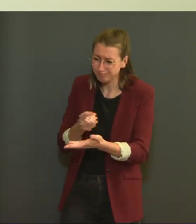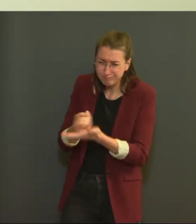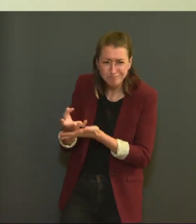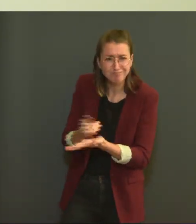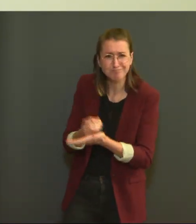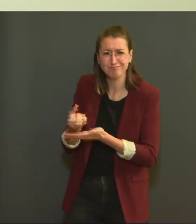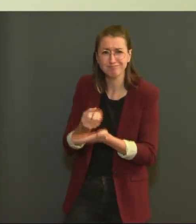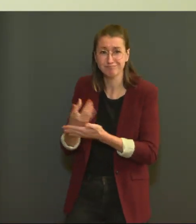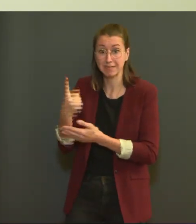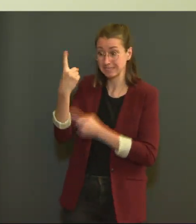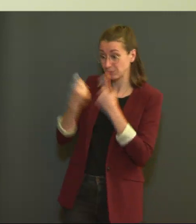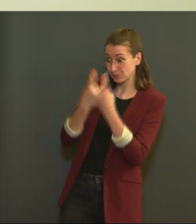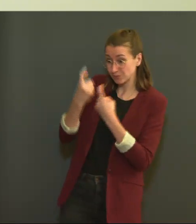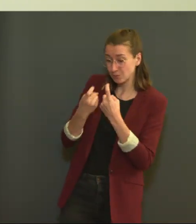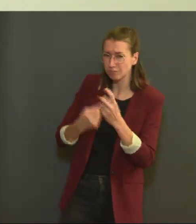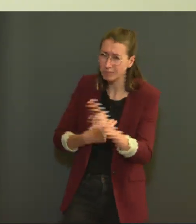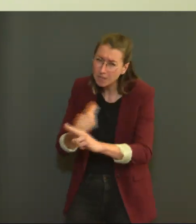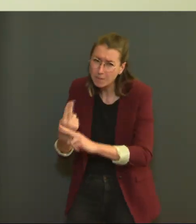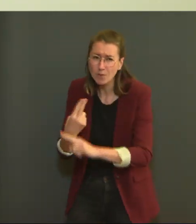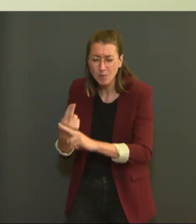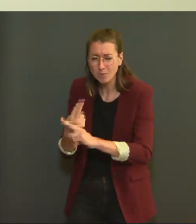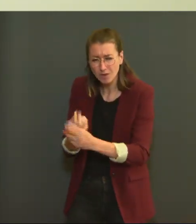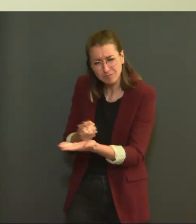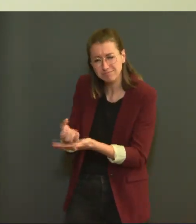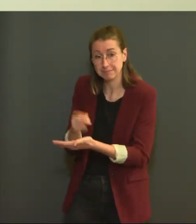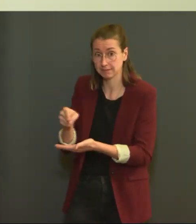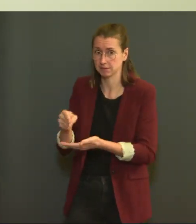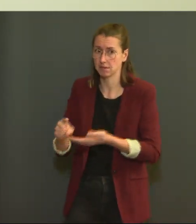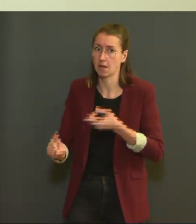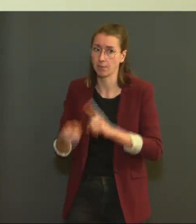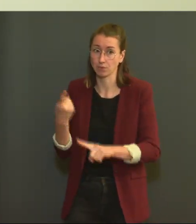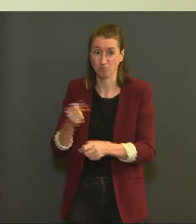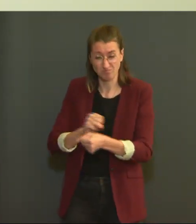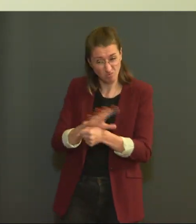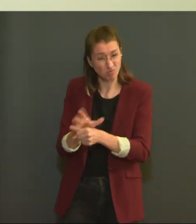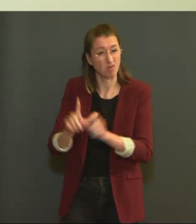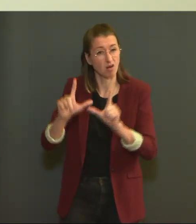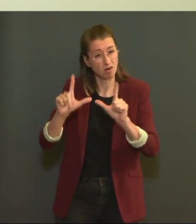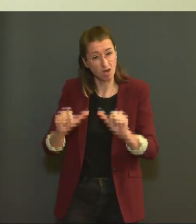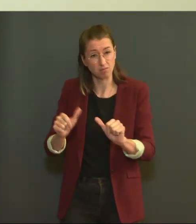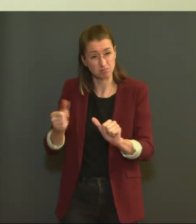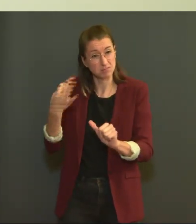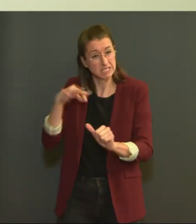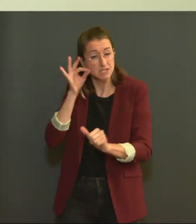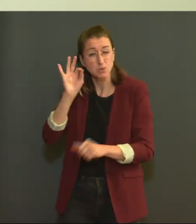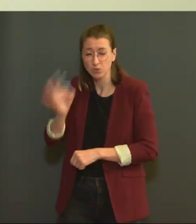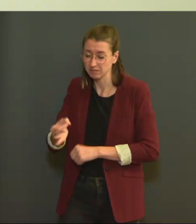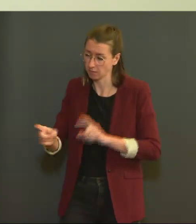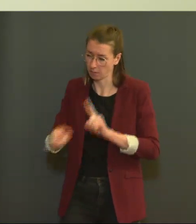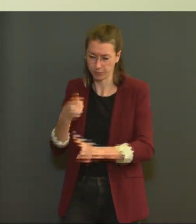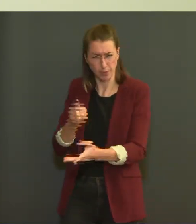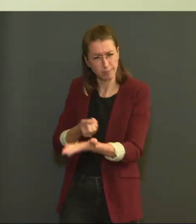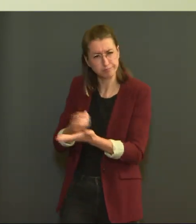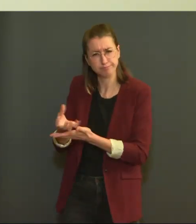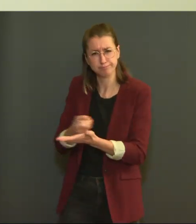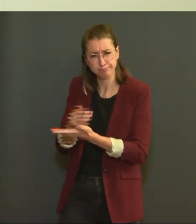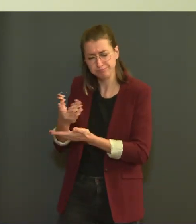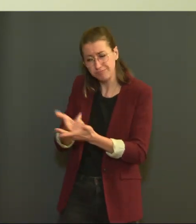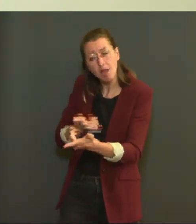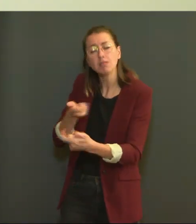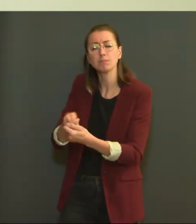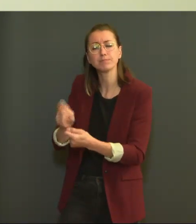pour expliquer ce qu'est ce risque de notre société et de le faire de manière adaptée à chaque tranche d'âge. L'année